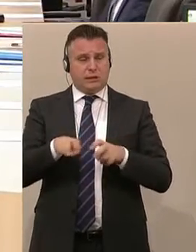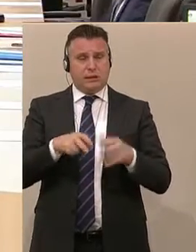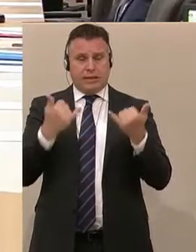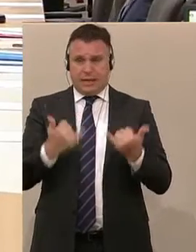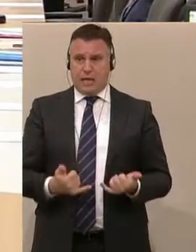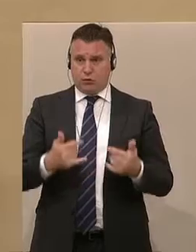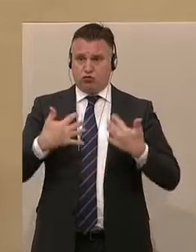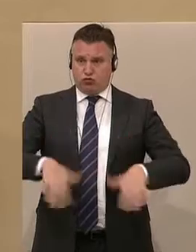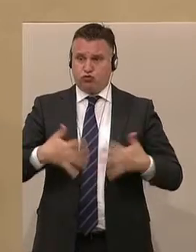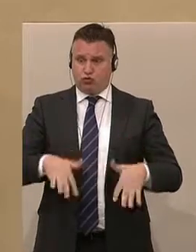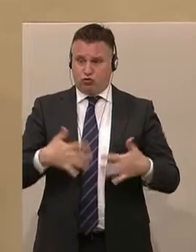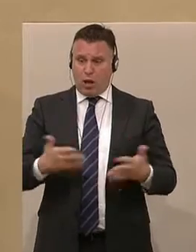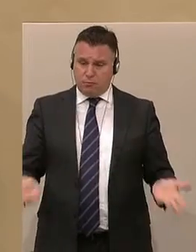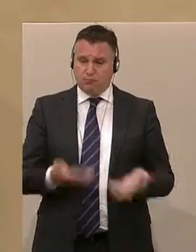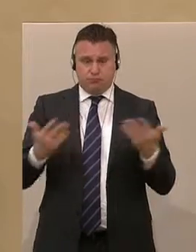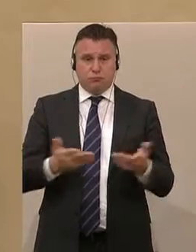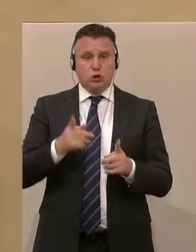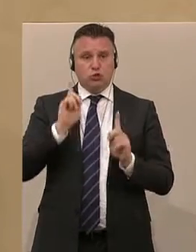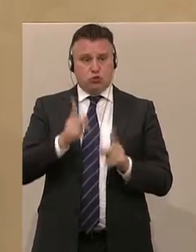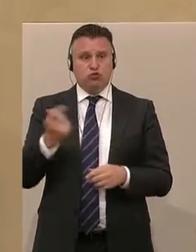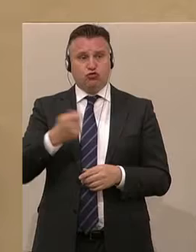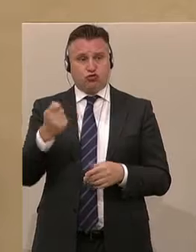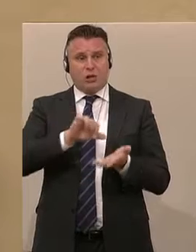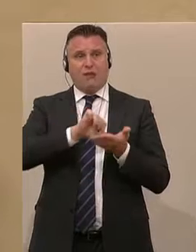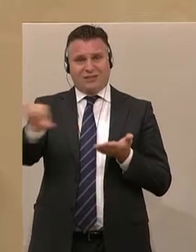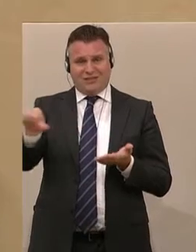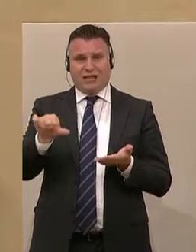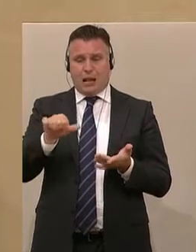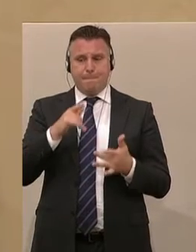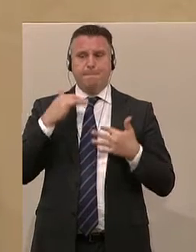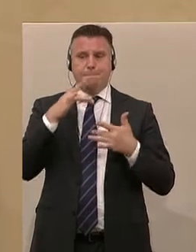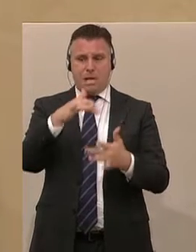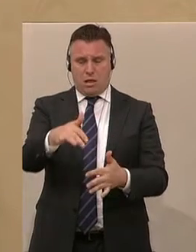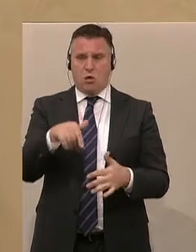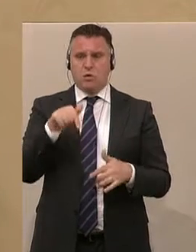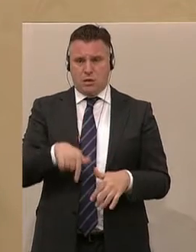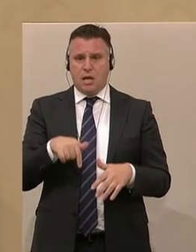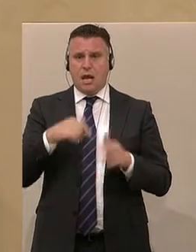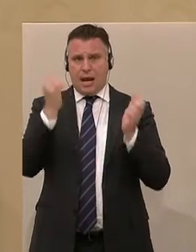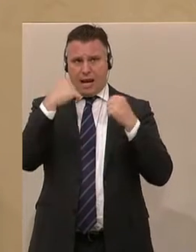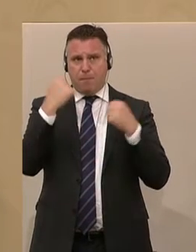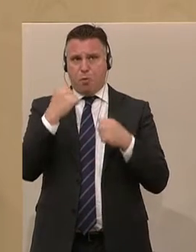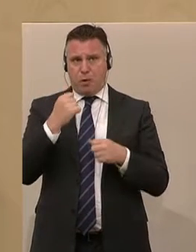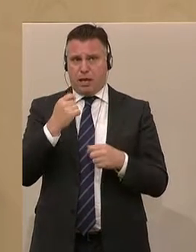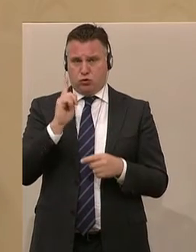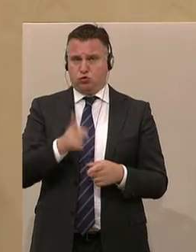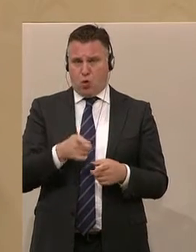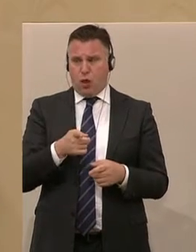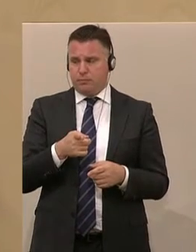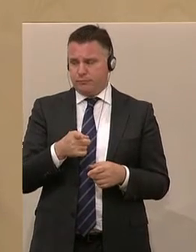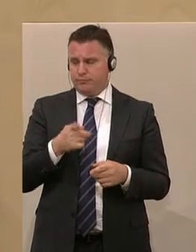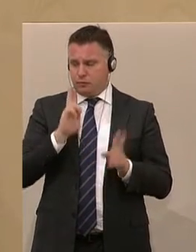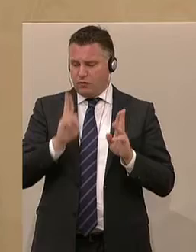schnell reagiert, wären also Bußzahlungen in Millionenhöhe auf die Republik zugekommen. Das sind